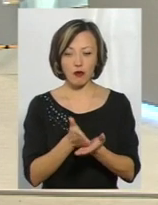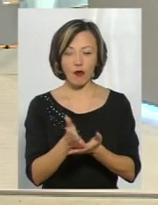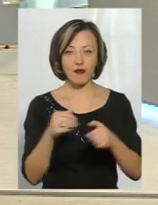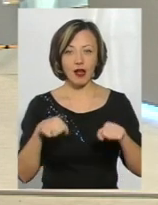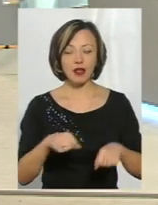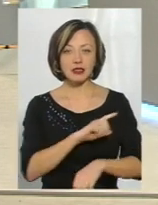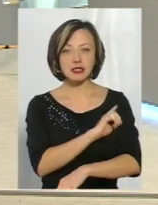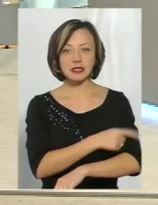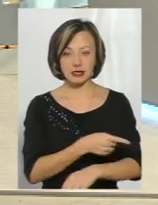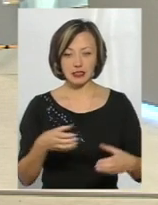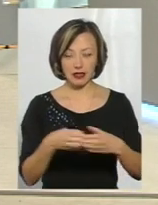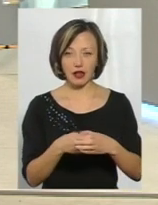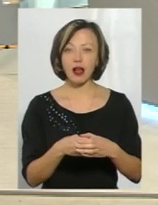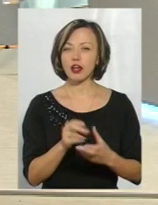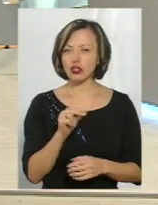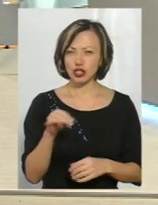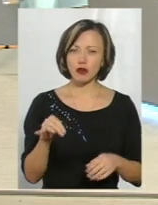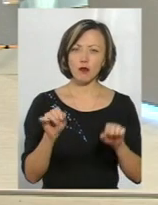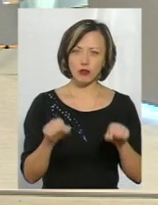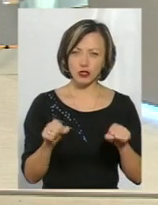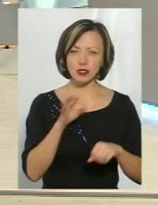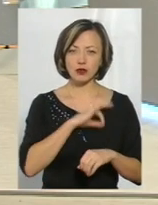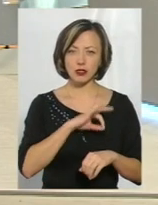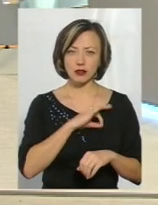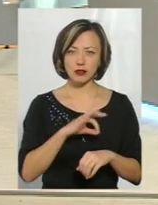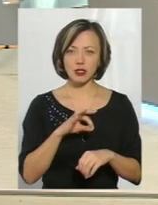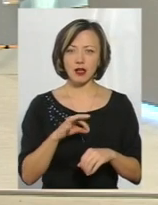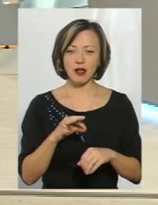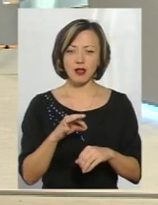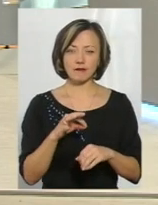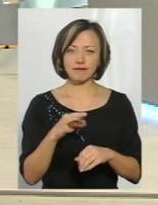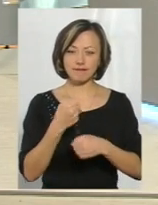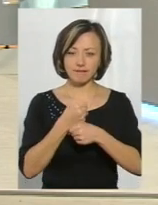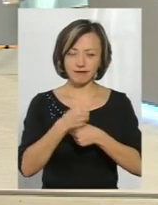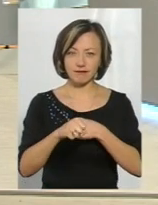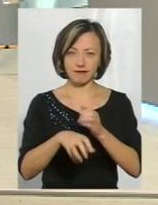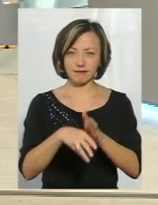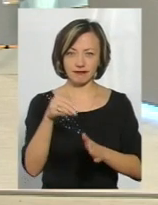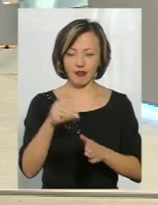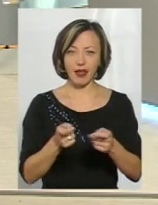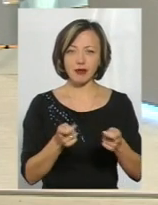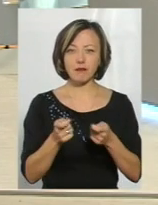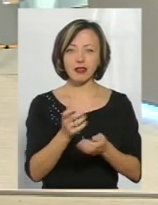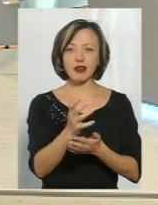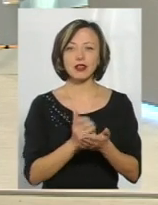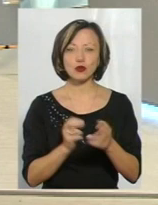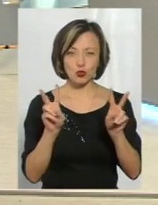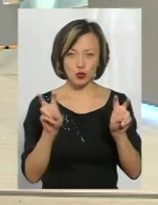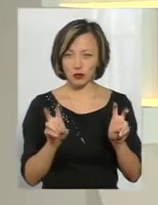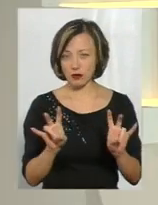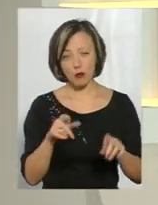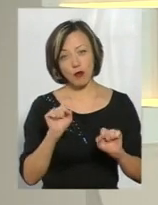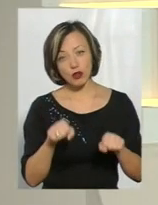Чи є ймовірність застосування адмінресурсу? Чи ми говоримо тут, власне, що не